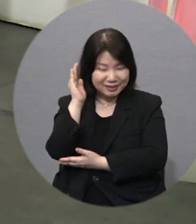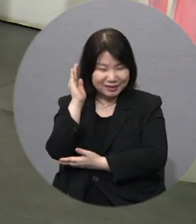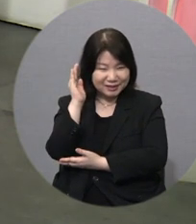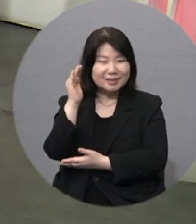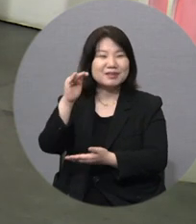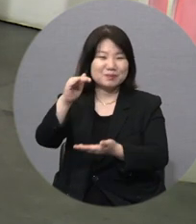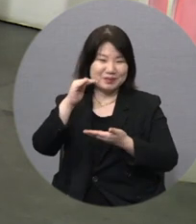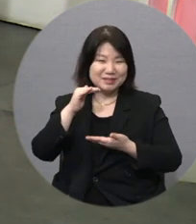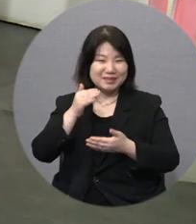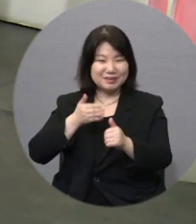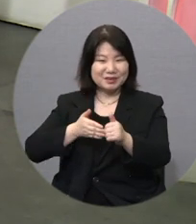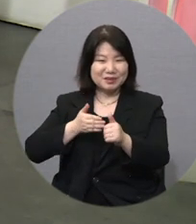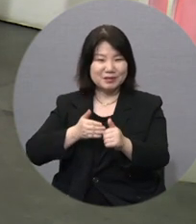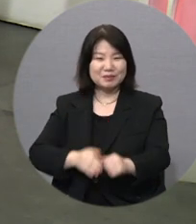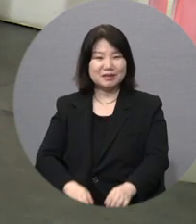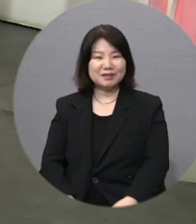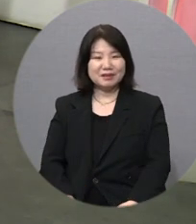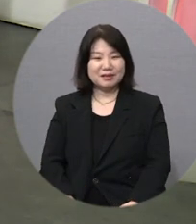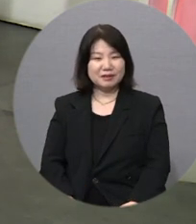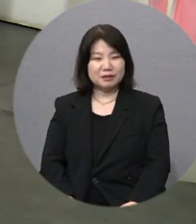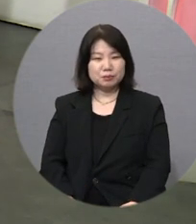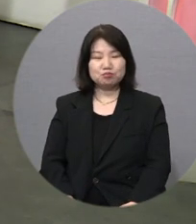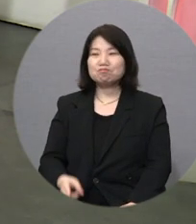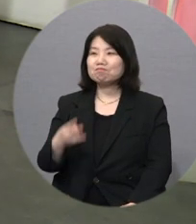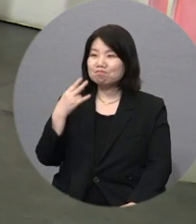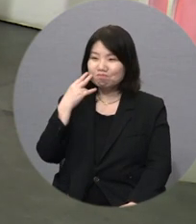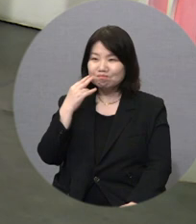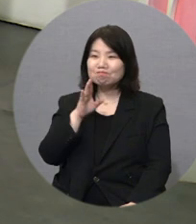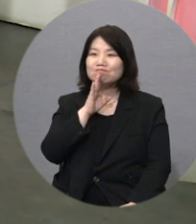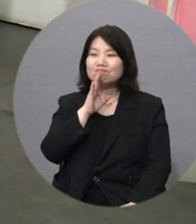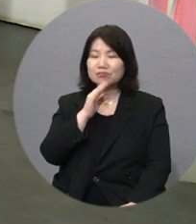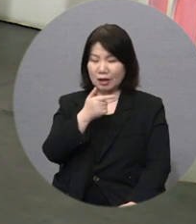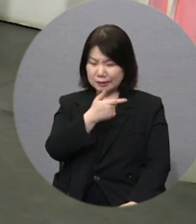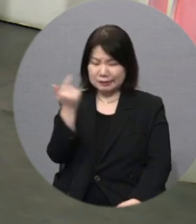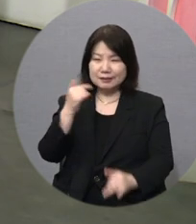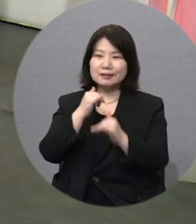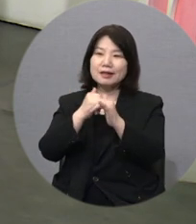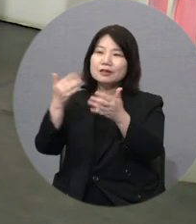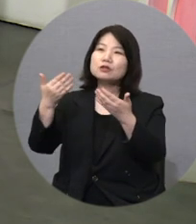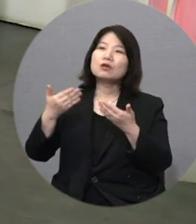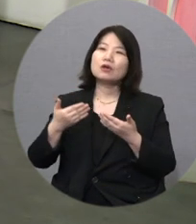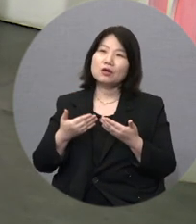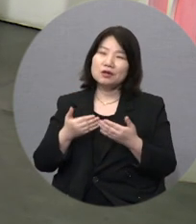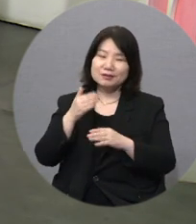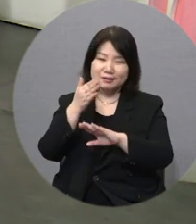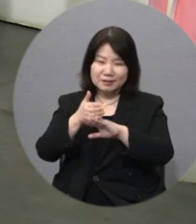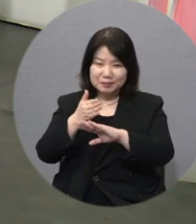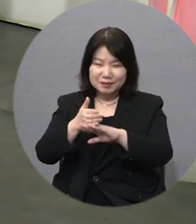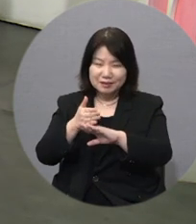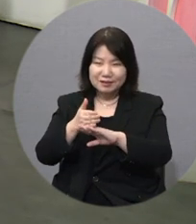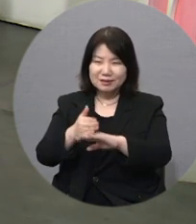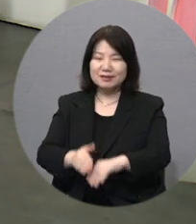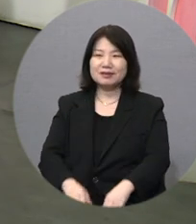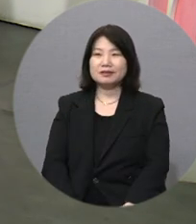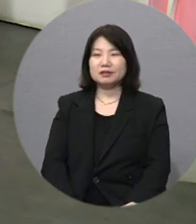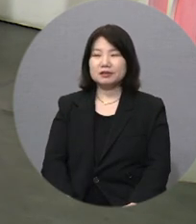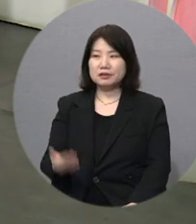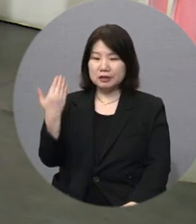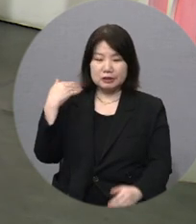같아요 그렇죠네 일단 큰 상황을 주셔서 감사드리고요